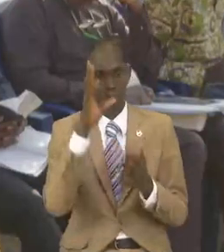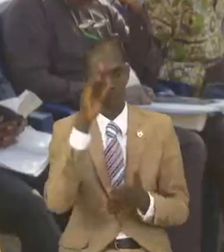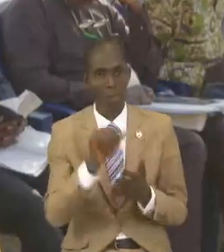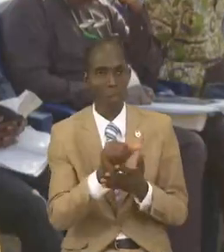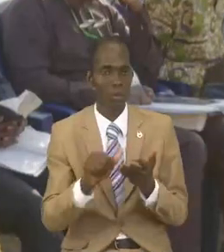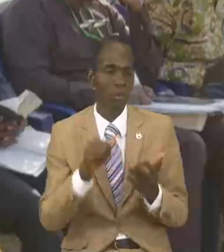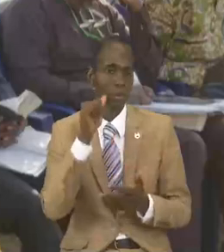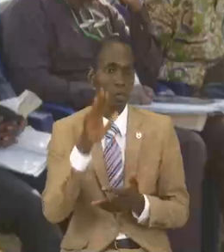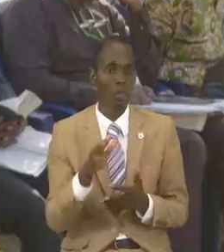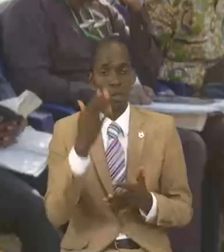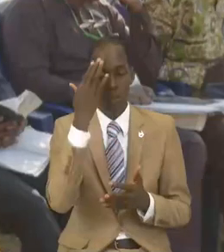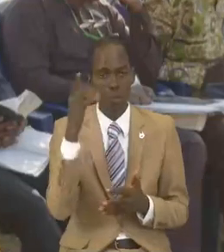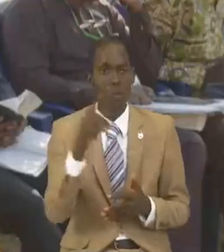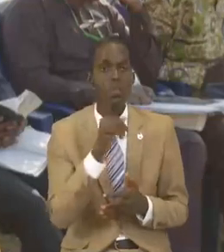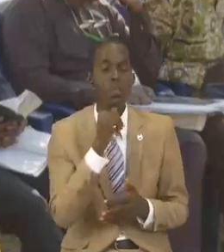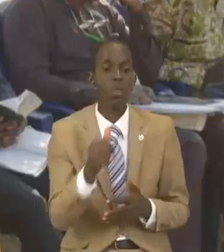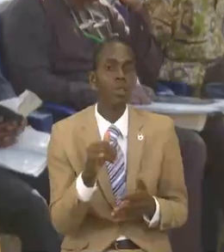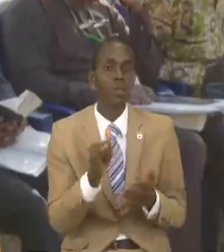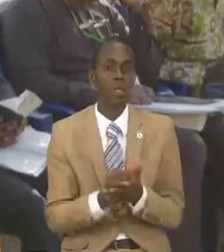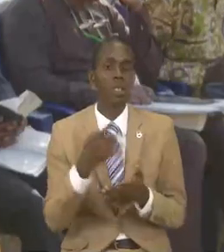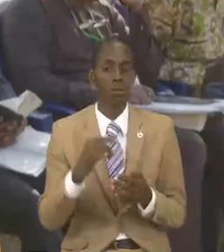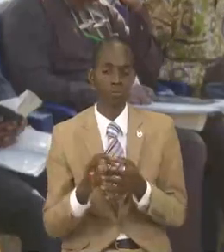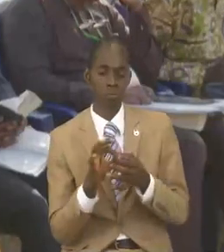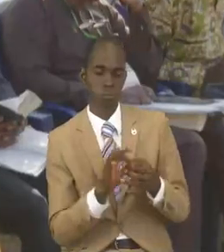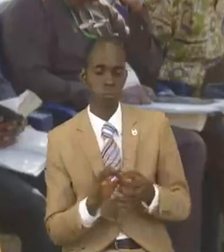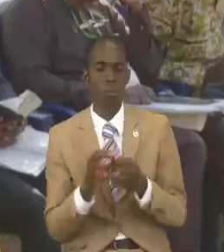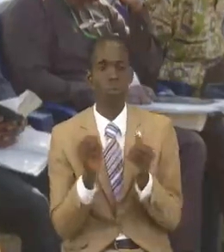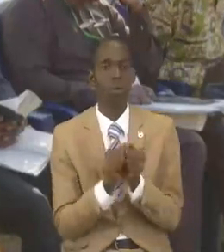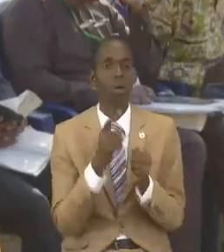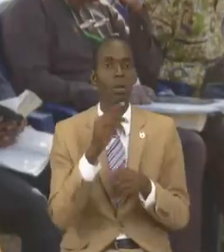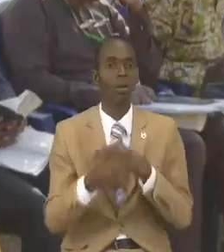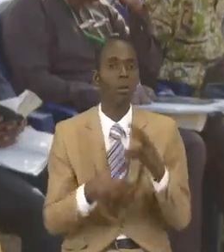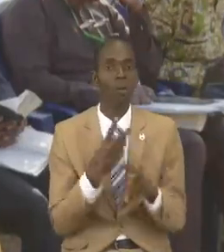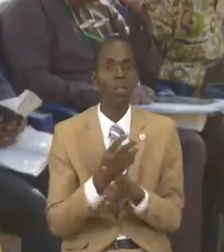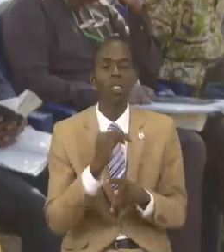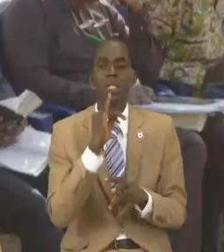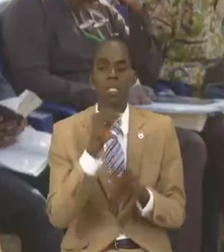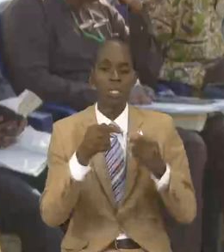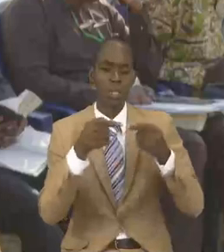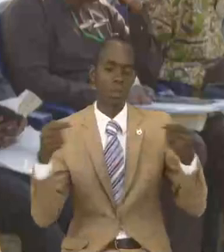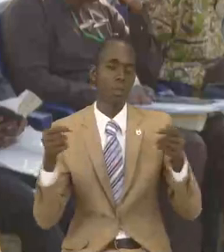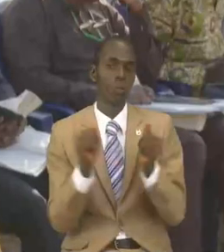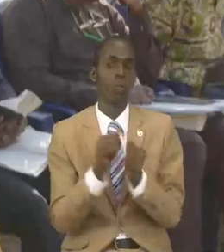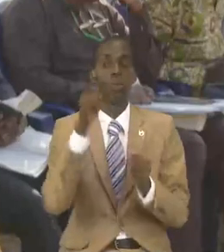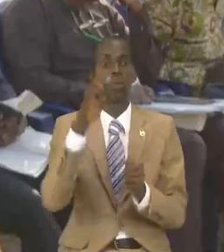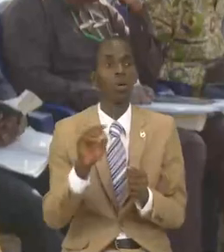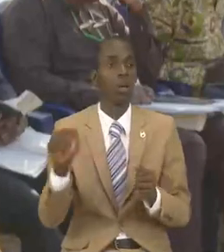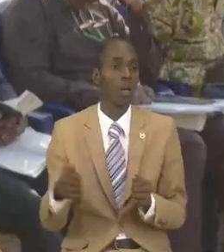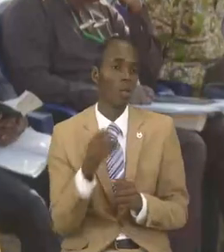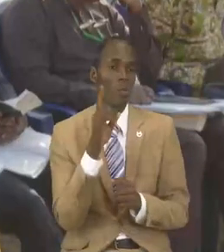Que vous êtes, ne savez-vous pas que l'amour du monde est inimitié contre Dieu? Celui